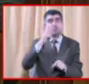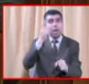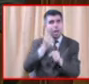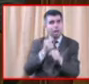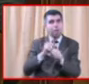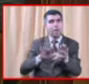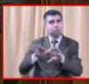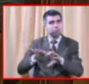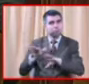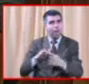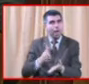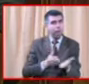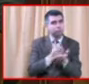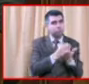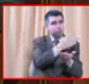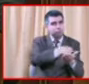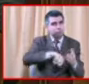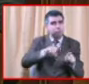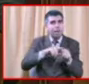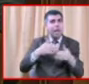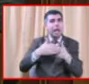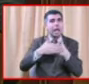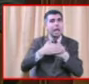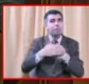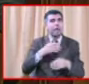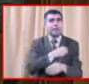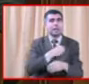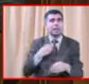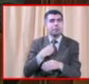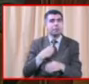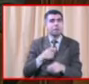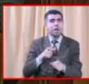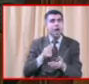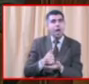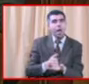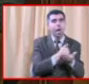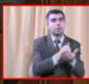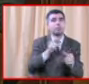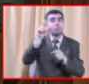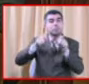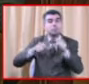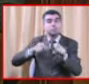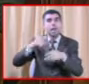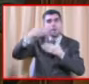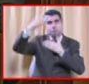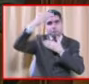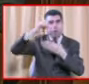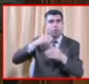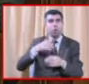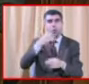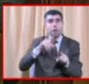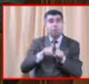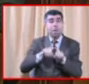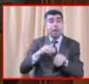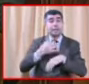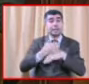مستوى تقريب الخدمات الصحية للمواطنين. نود إلفات نظركم إلى الخصاص الذي يعاني منه مركز ولاد مراح